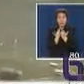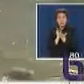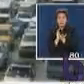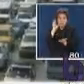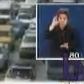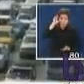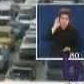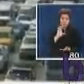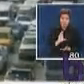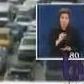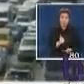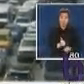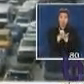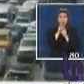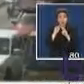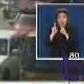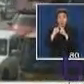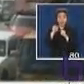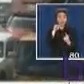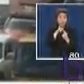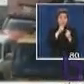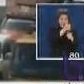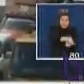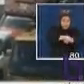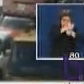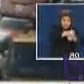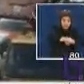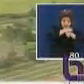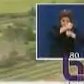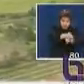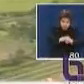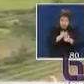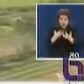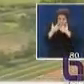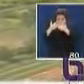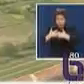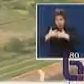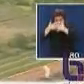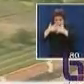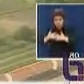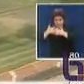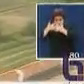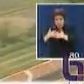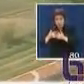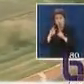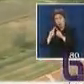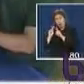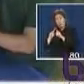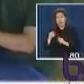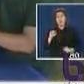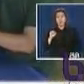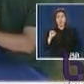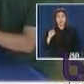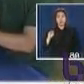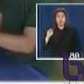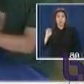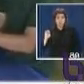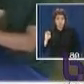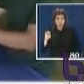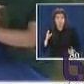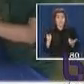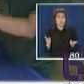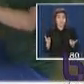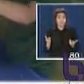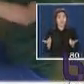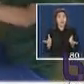ยาทั้งในส่วนของภาคเกษตรกรภาคอุตสาหกรรม SME หรือตลอดจน